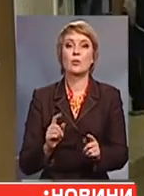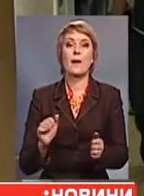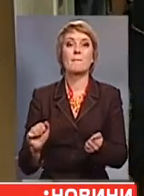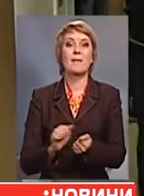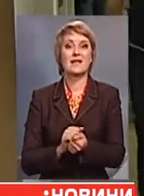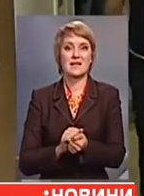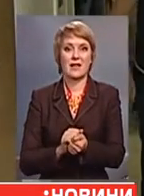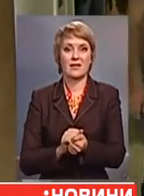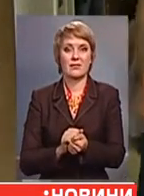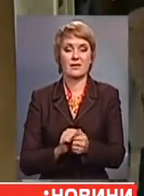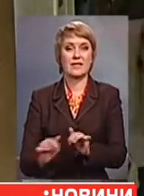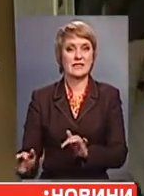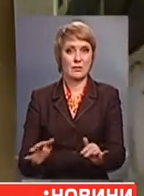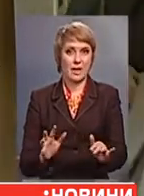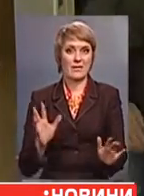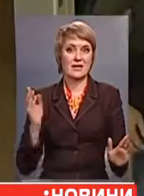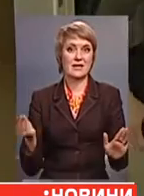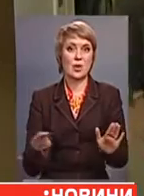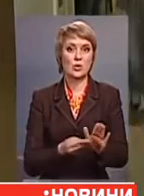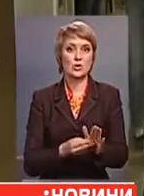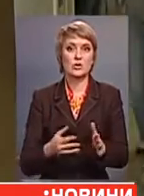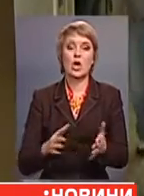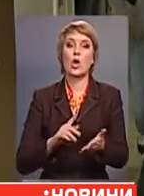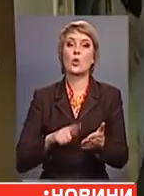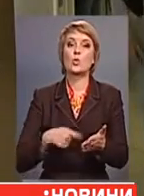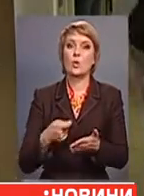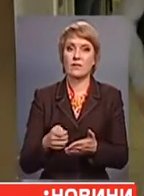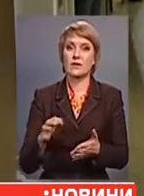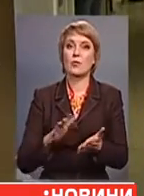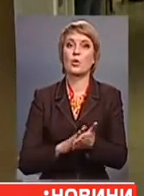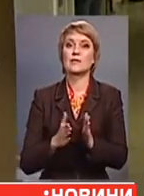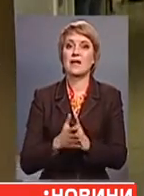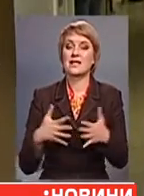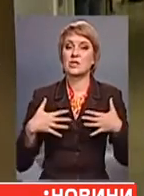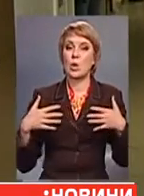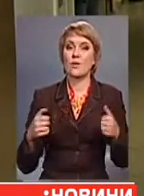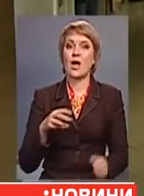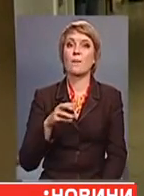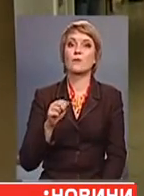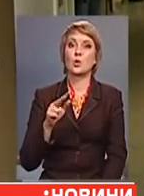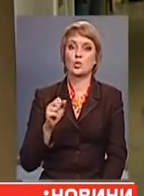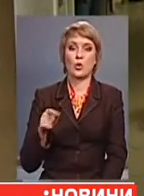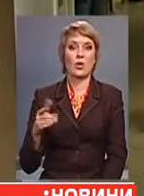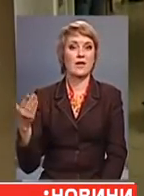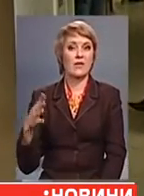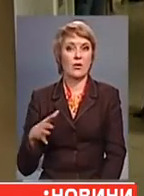матеріалів справи долучили довідки про здоров'я, про стан здоров'я Мосійчука. Адже він переніс нещодавно